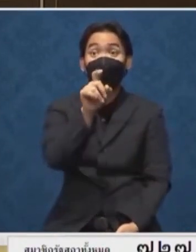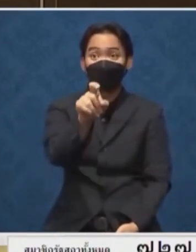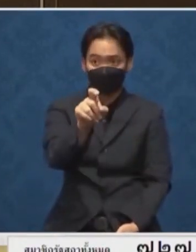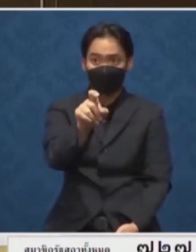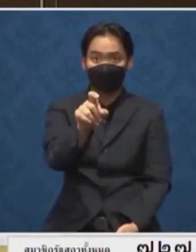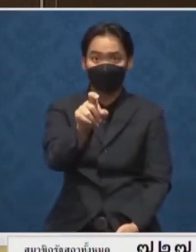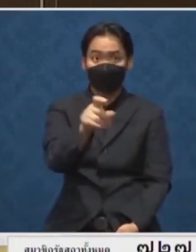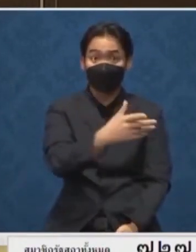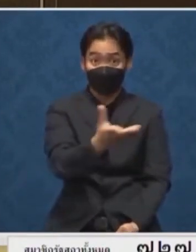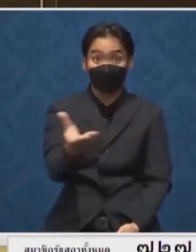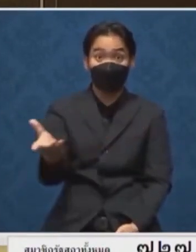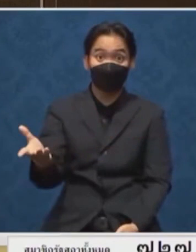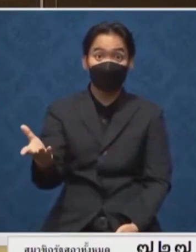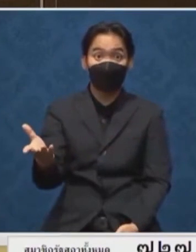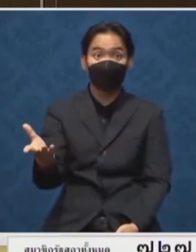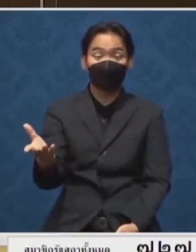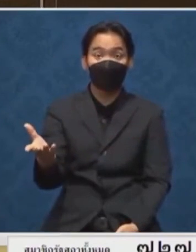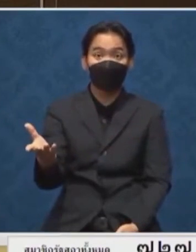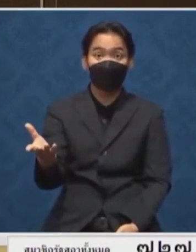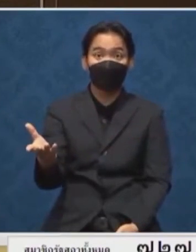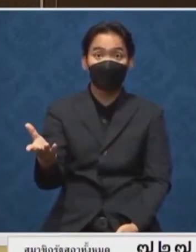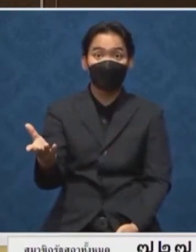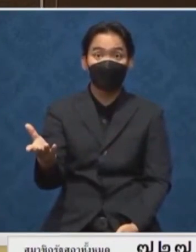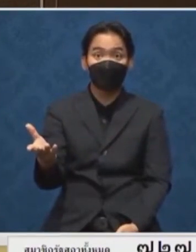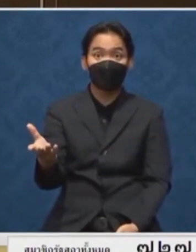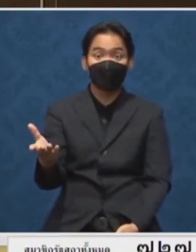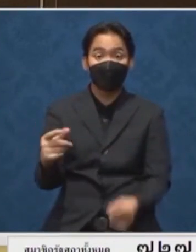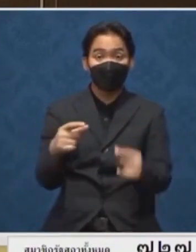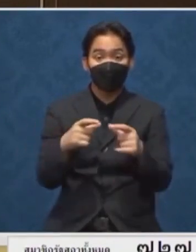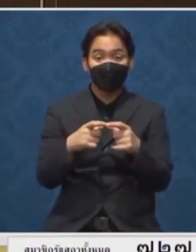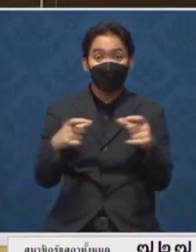ใดยังไม่ได้แสดงตนไหมครับ